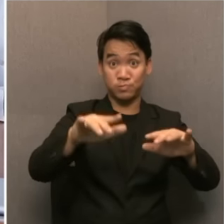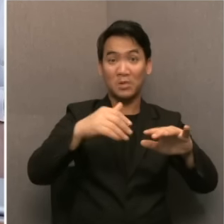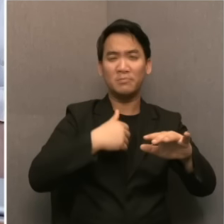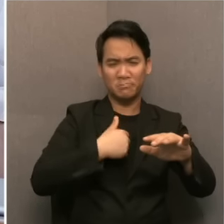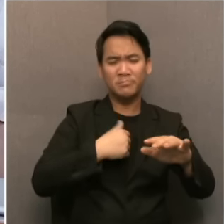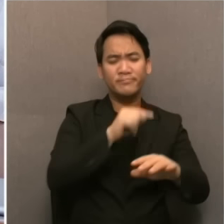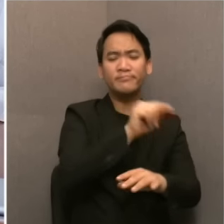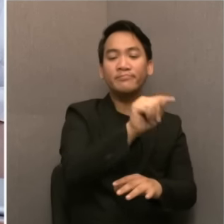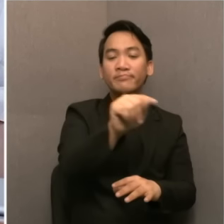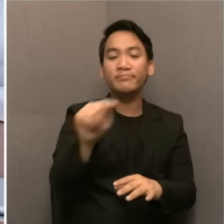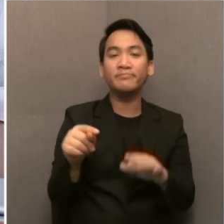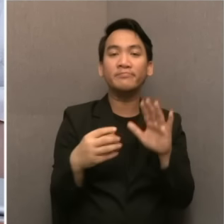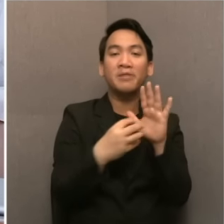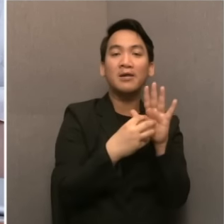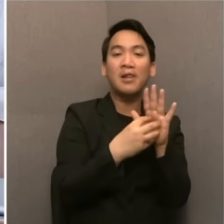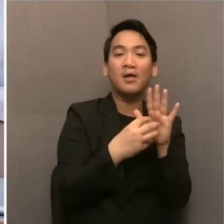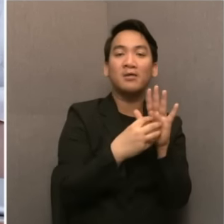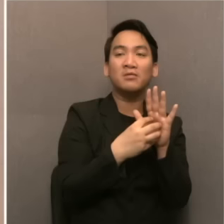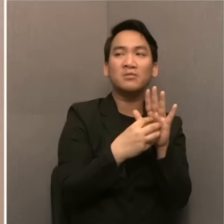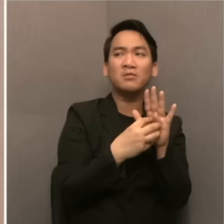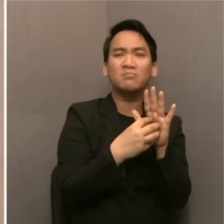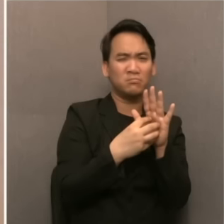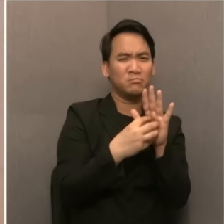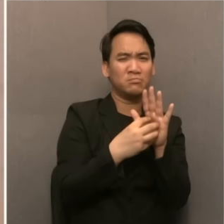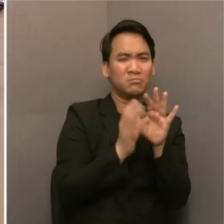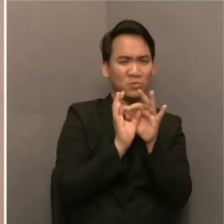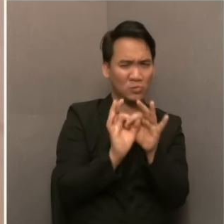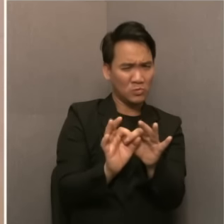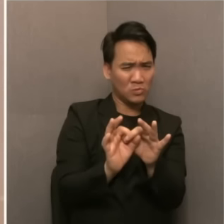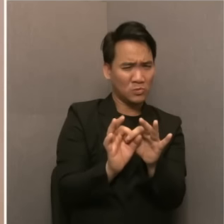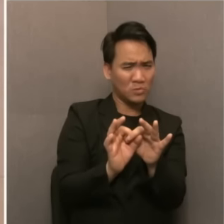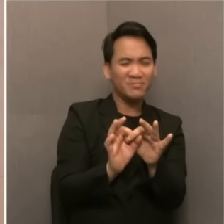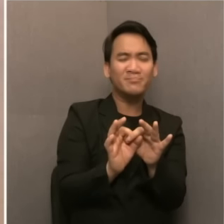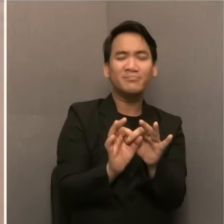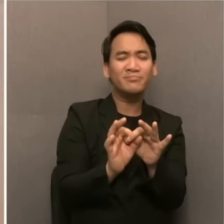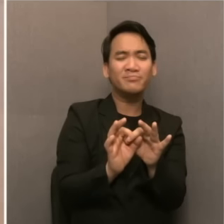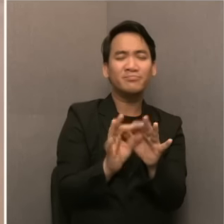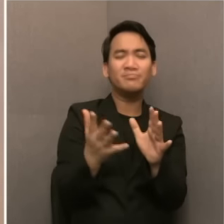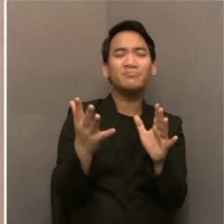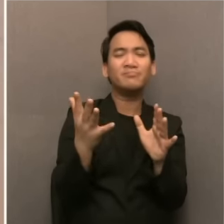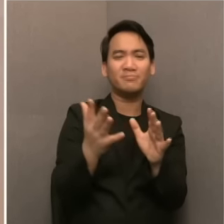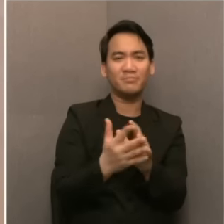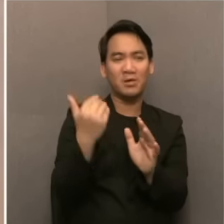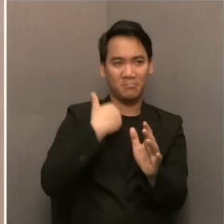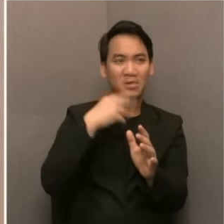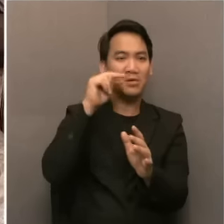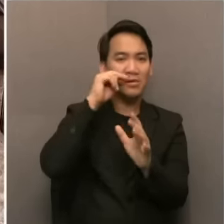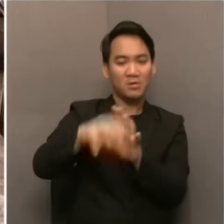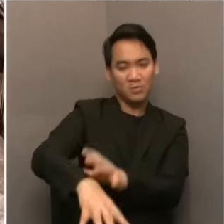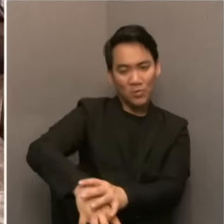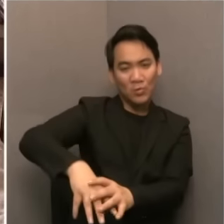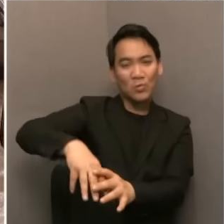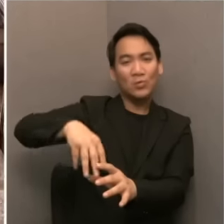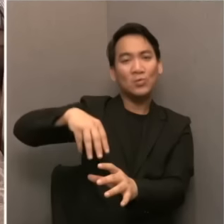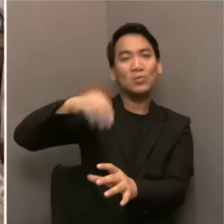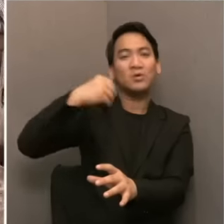พื้นที่ภาคกลางนะครับแต่ว่าคงไม่น่าเป็นอุปสรรคในเรื่องของการระบายน้ำนะ ครับ เพราะว่าถึงแม้จะมีฝนมากแต่ว่าก็อาจจะมีหนักบ